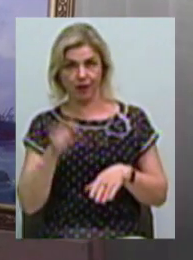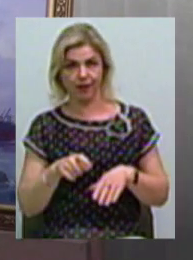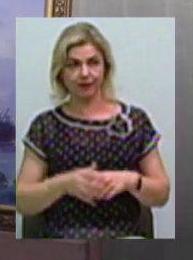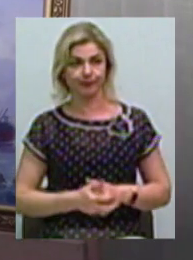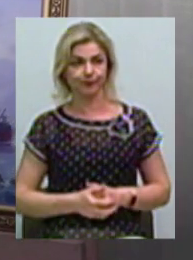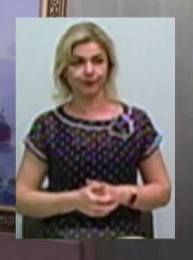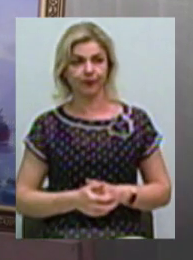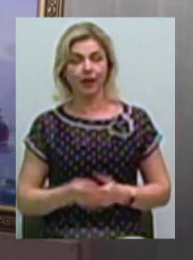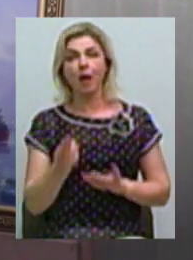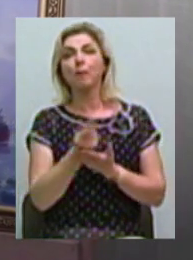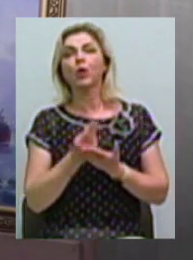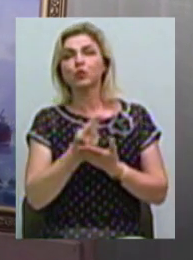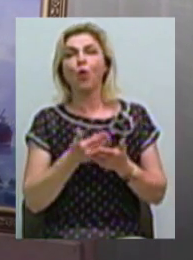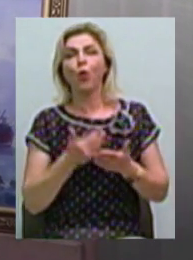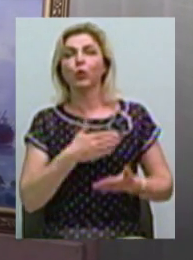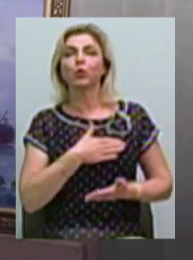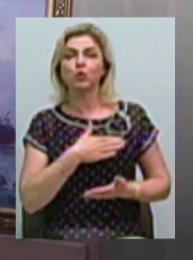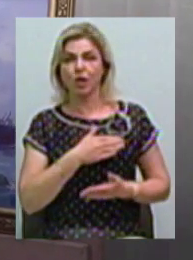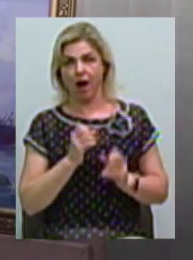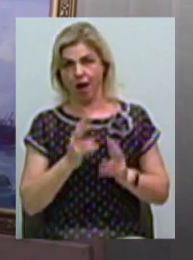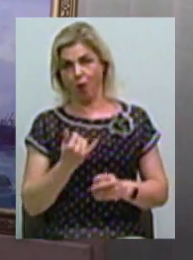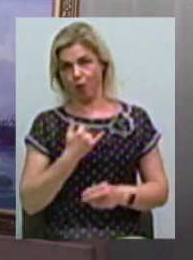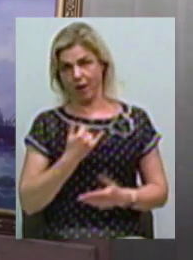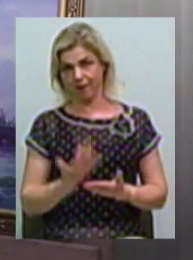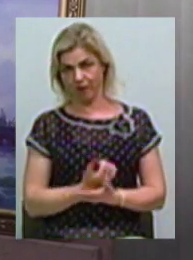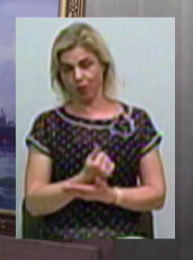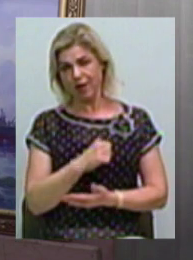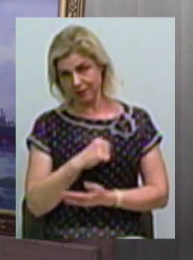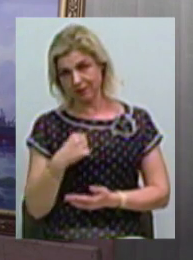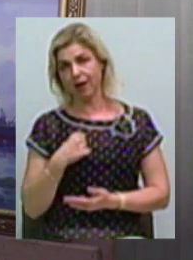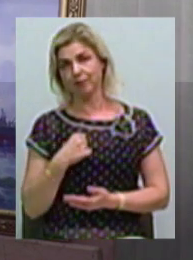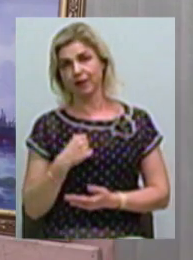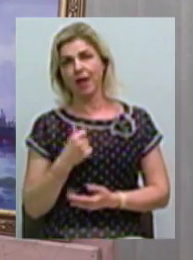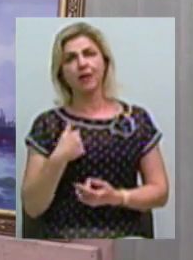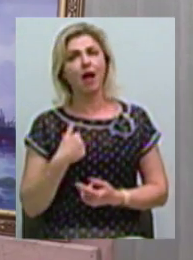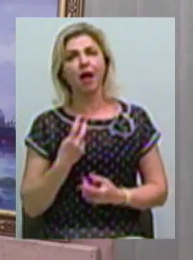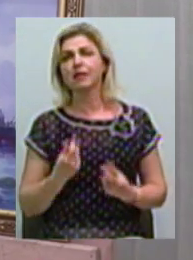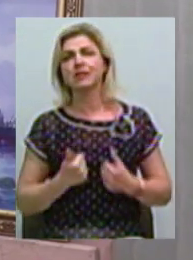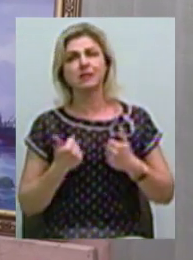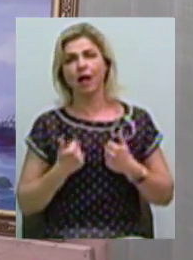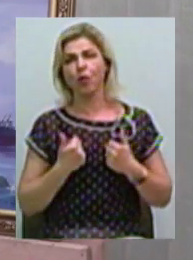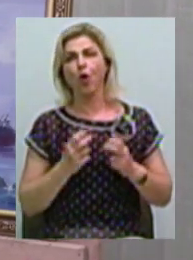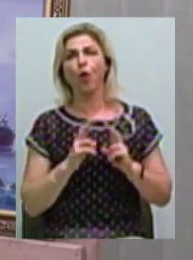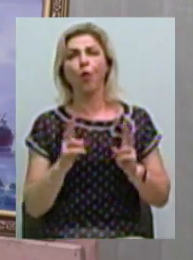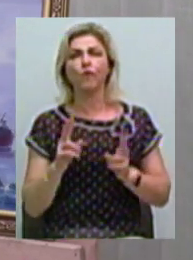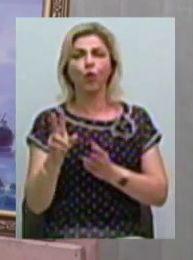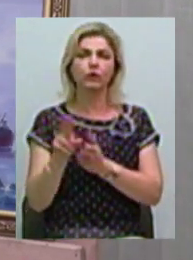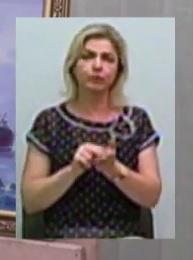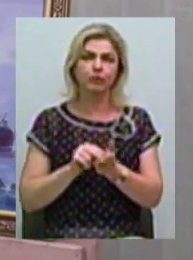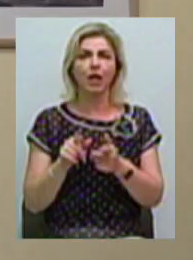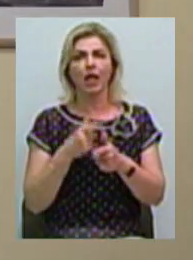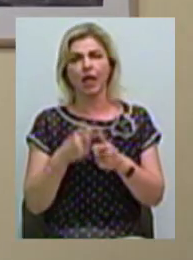душі і пишу від себе, як воно в мене виходить. Тобто це само по собі такий стиль. Я не стараюсь когось наслідувати конкретно чи